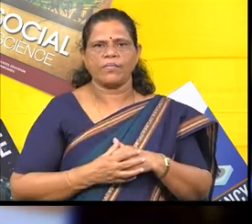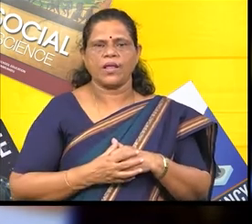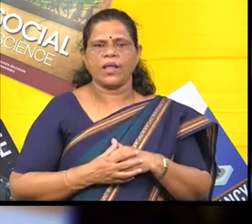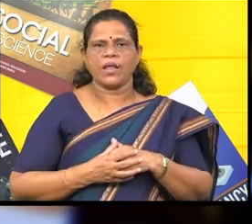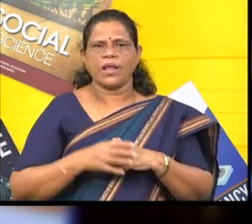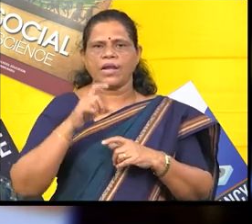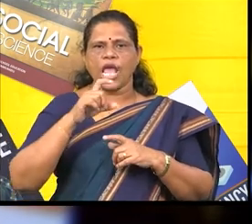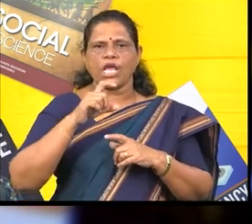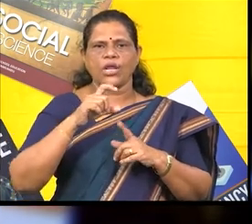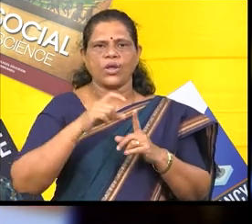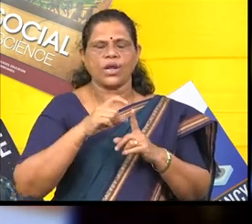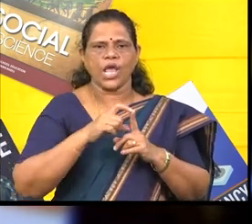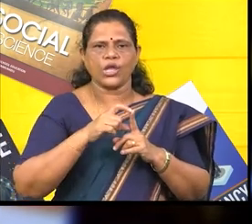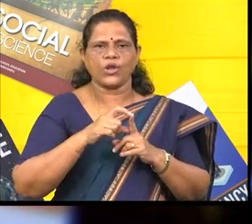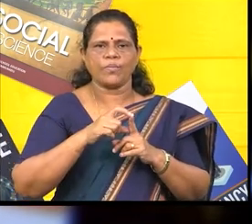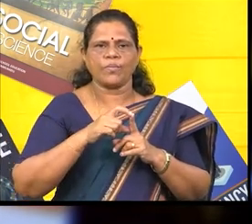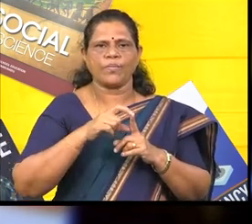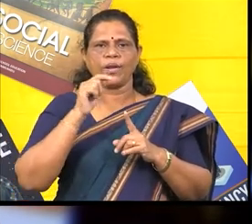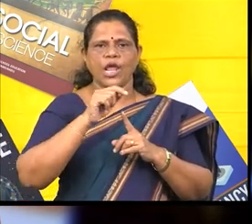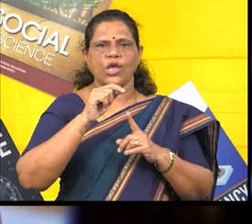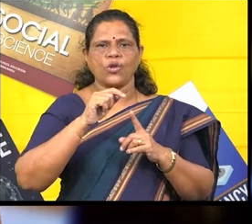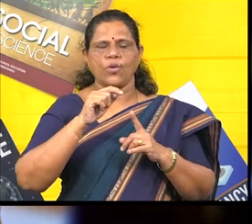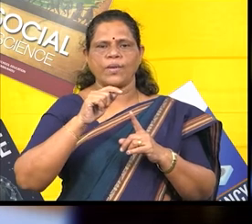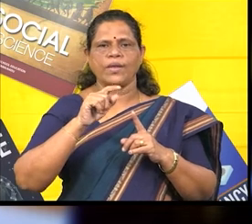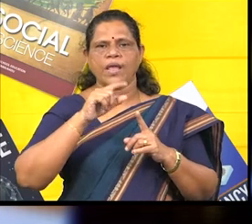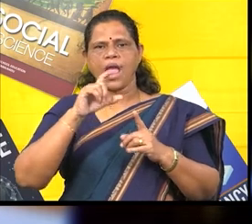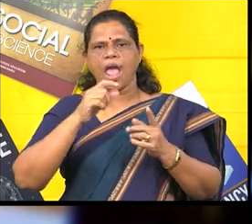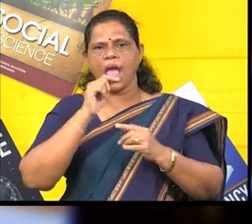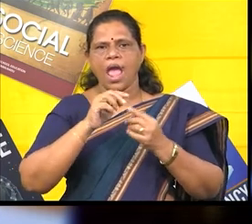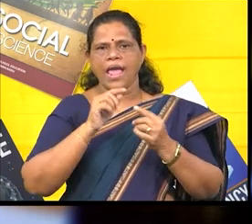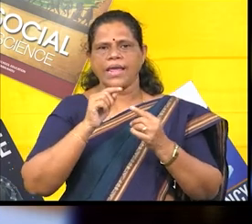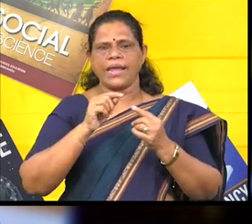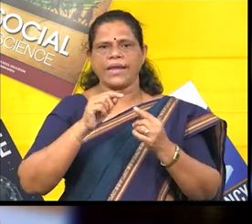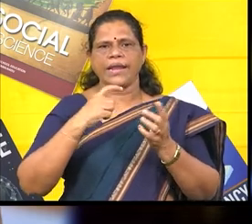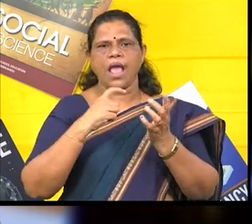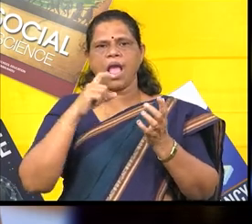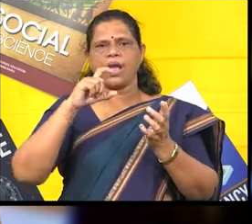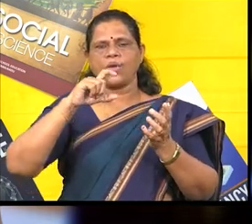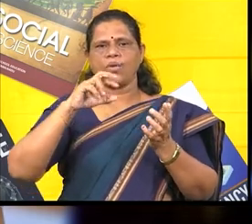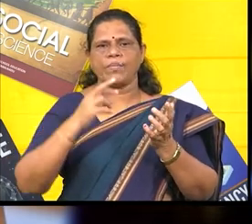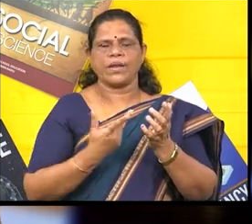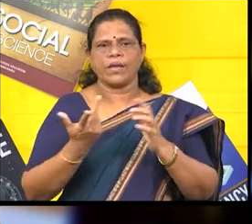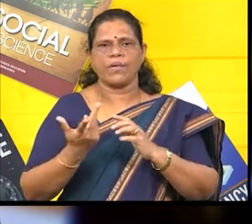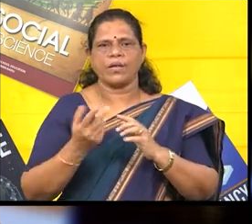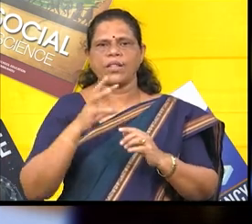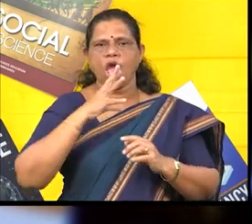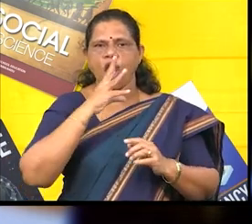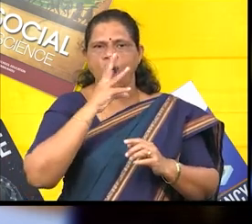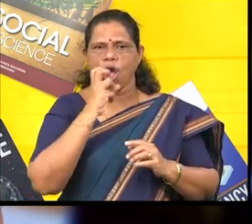அதாவது டைக்ரோமேட் அயனி குரோமிக் அயனியாக மாறும். இந்த டைக்ரோமேட் அயனியினுடைய நிறம் ஆரஞ்சு நிறம்,